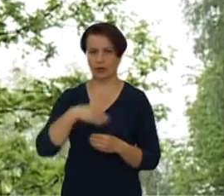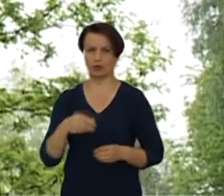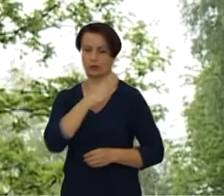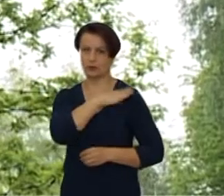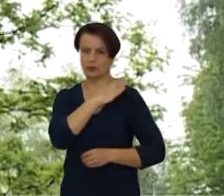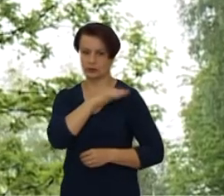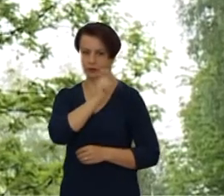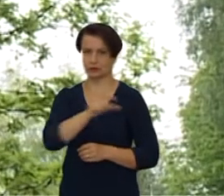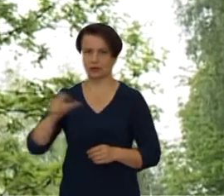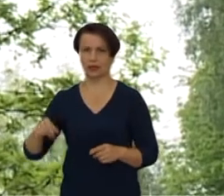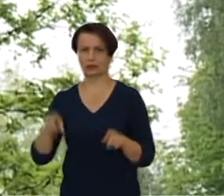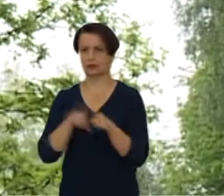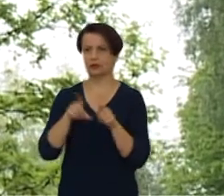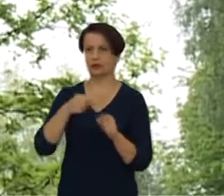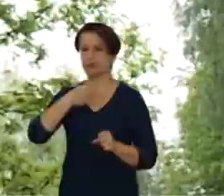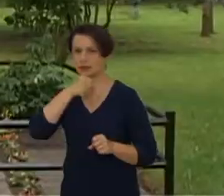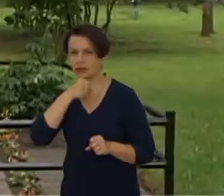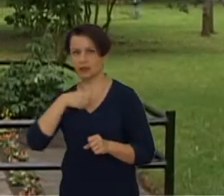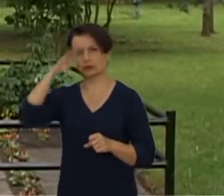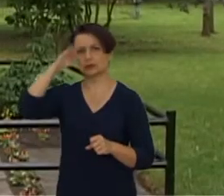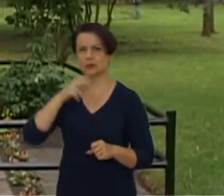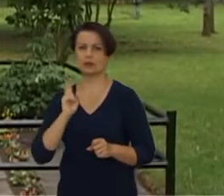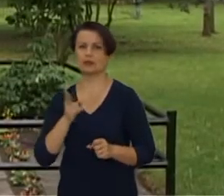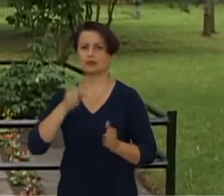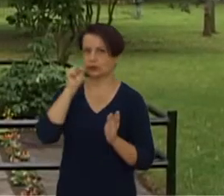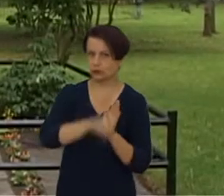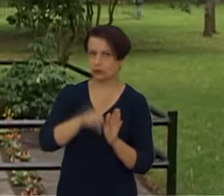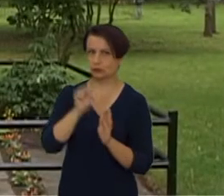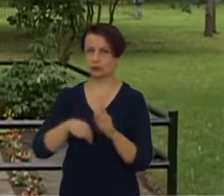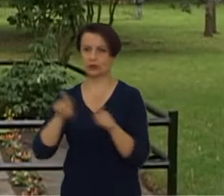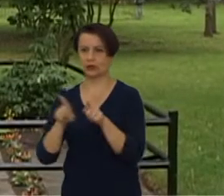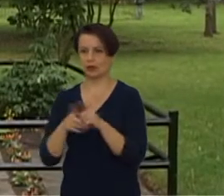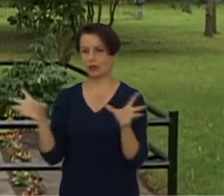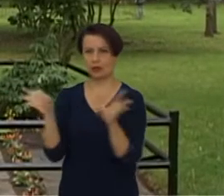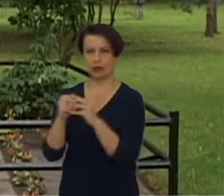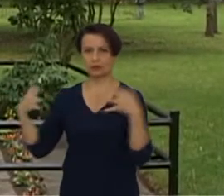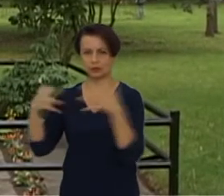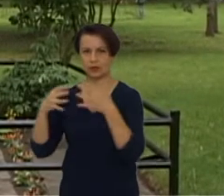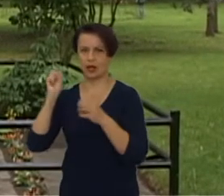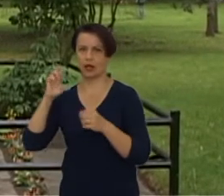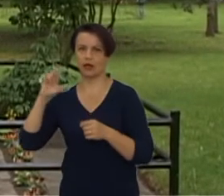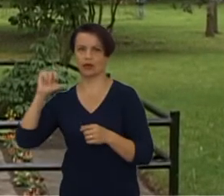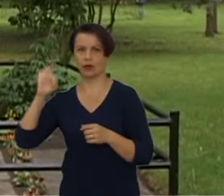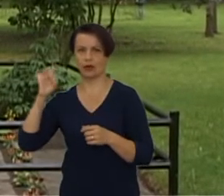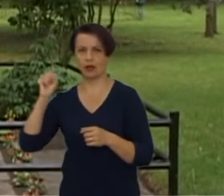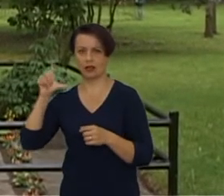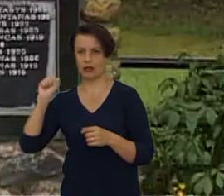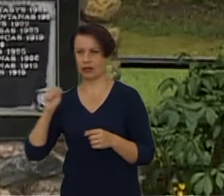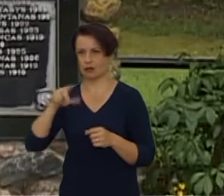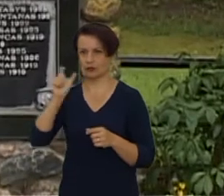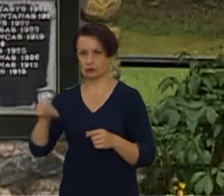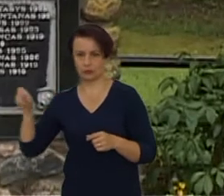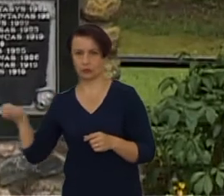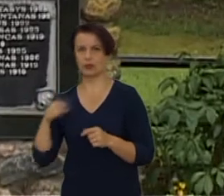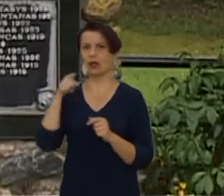nelygioje kovoje kritusius savo tėvus bei senelius, bet ir jų bendražygius Ariogaloje. Jos Vainių miestelio parke yra užkasti daugiau nei